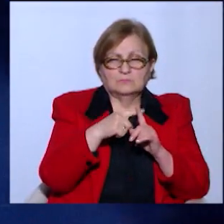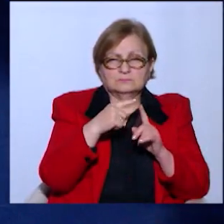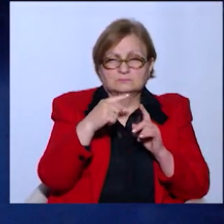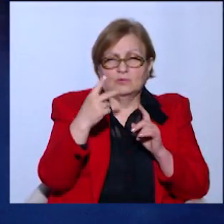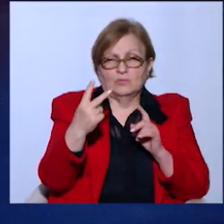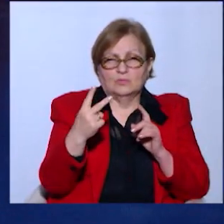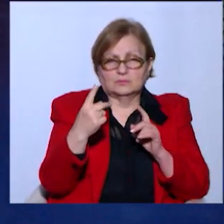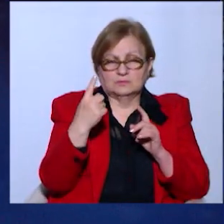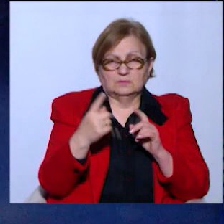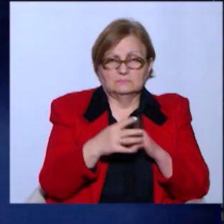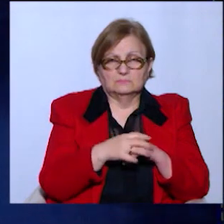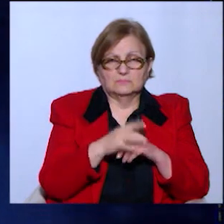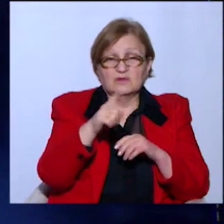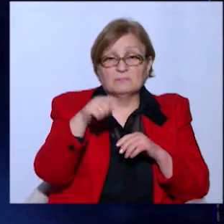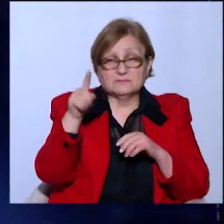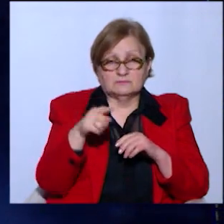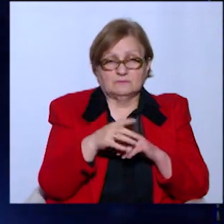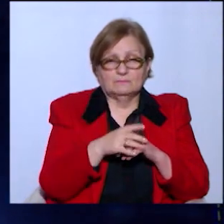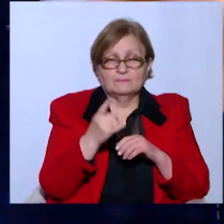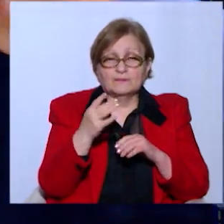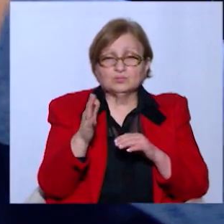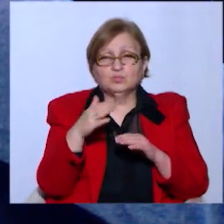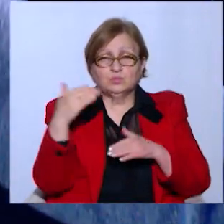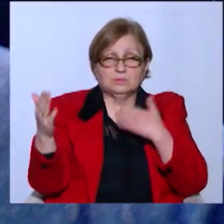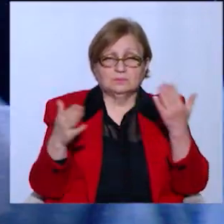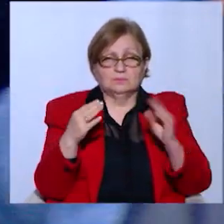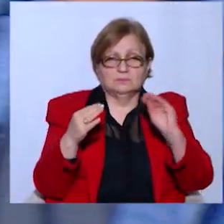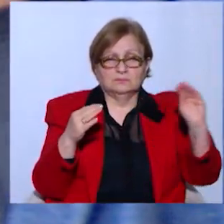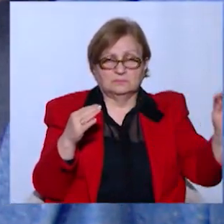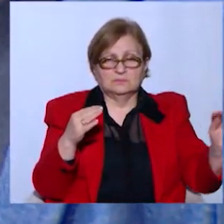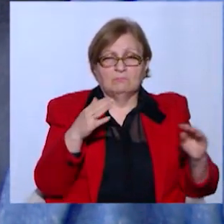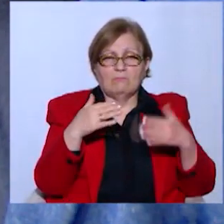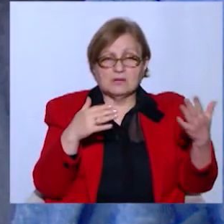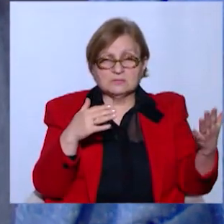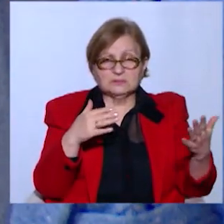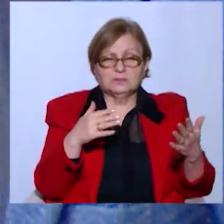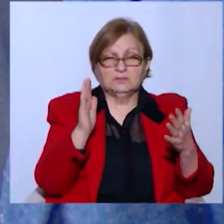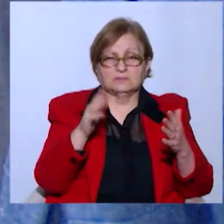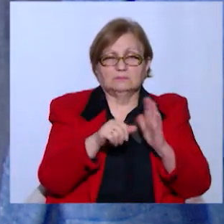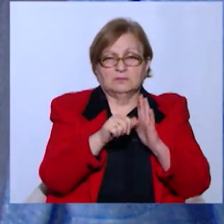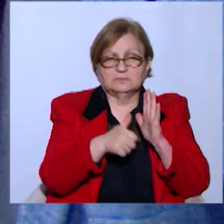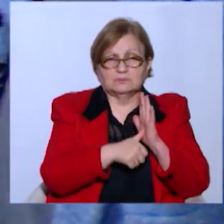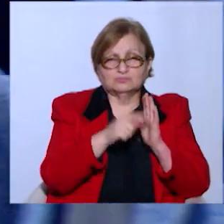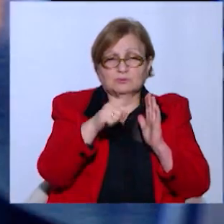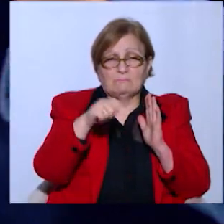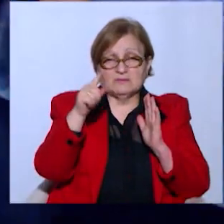თუ ქუებს გადავალაგებთ მარცხნივ, ეს წევრი გადავა პლუსით, 16 ფესვი 2